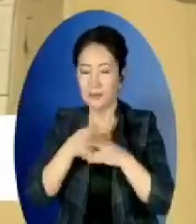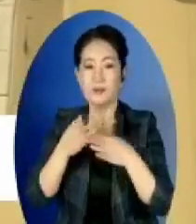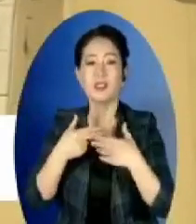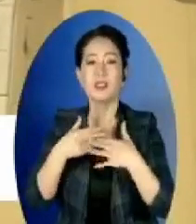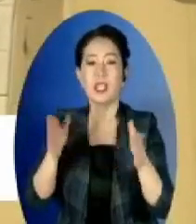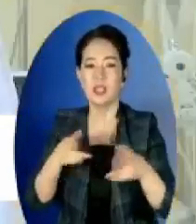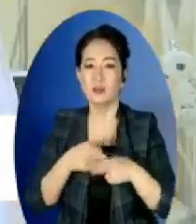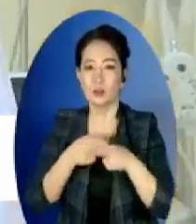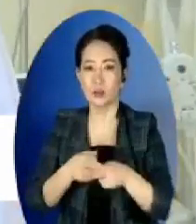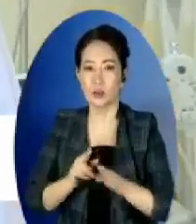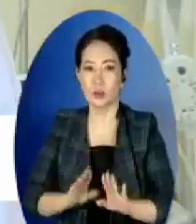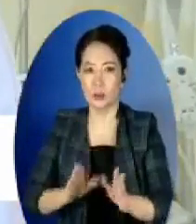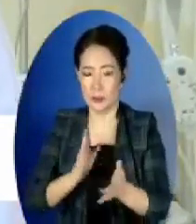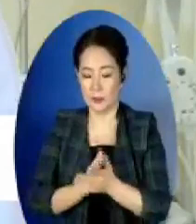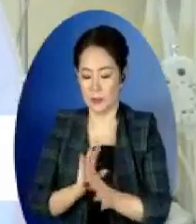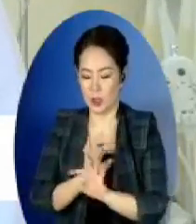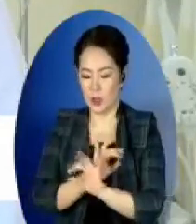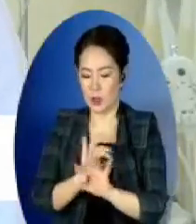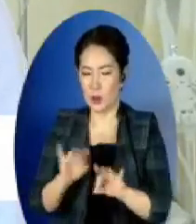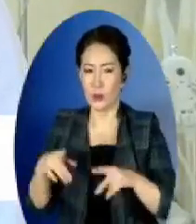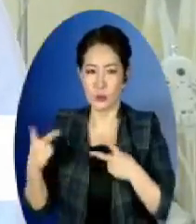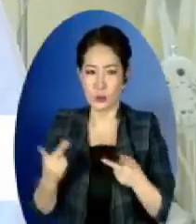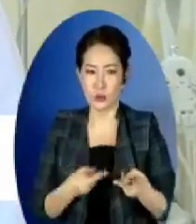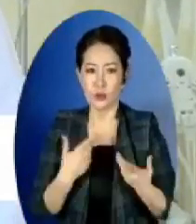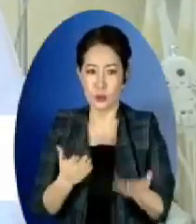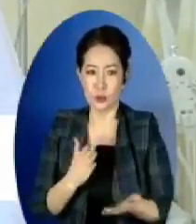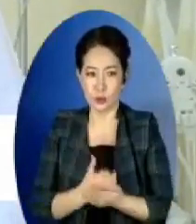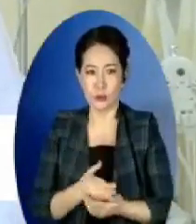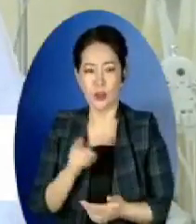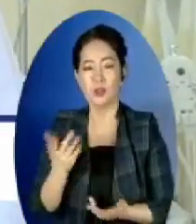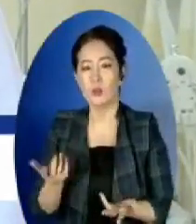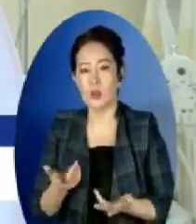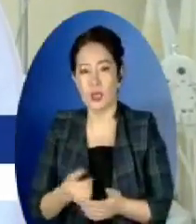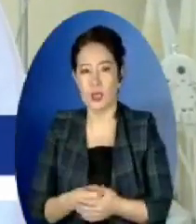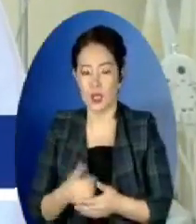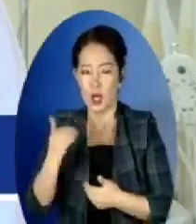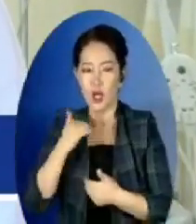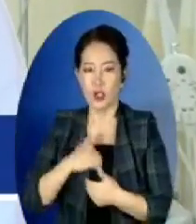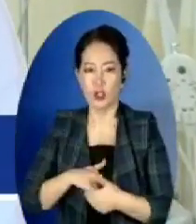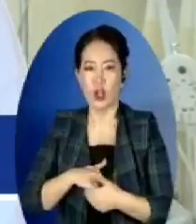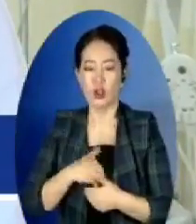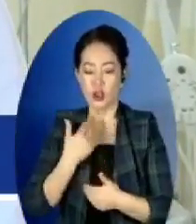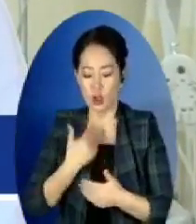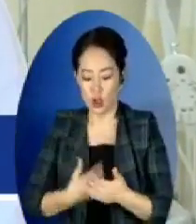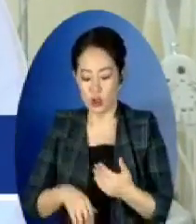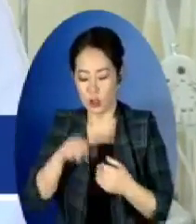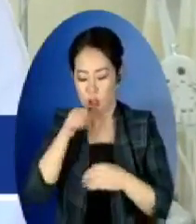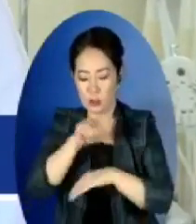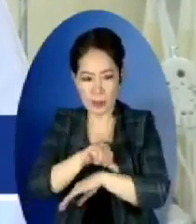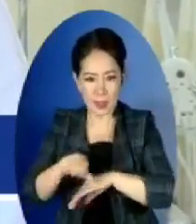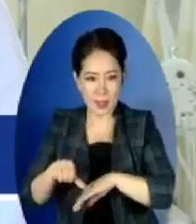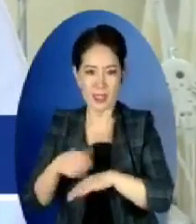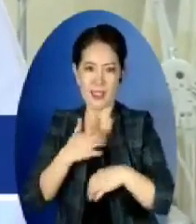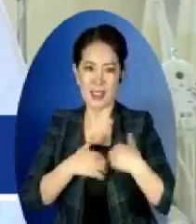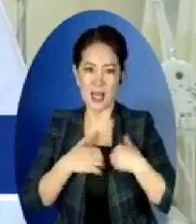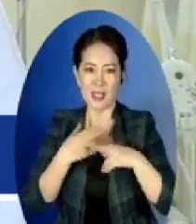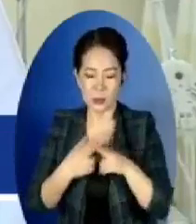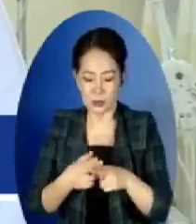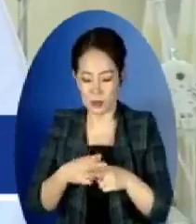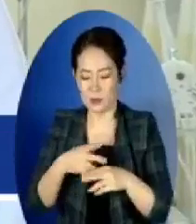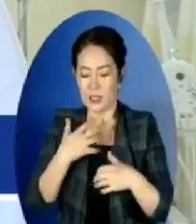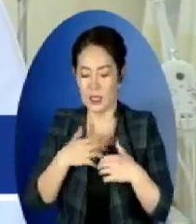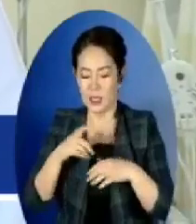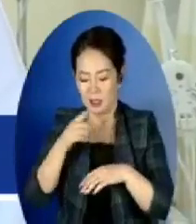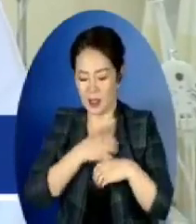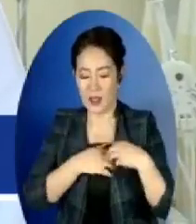байна. Бүхэл төрлийн үйлчлэгийг үзүүлж байгаа. За тэр дундаа юу болох вэ гэхээр дотрийн тусламж үйлчлэгээ, мэс засал, яралтай тусламж, эрчим